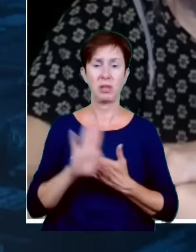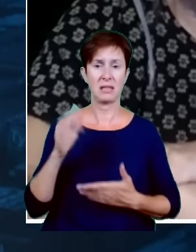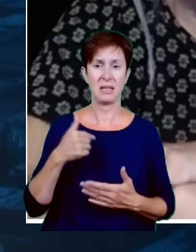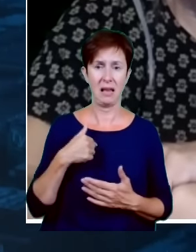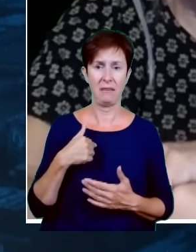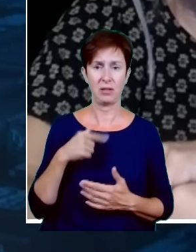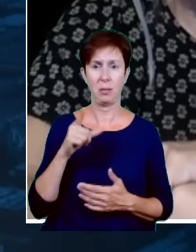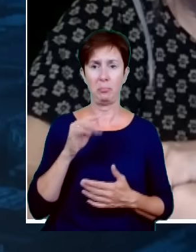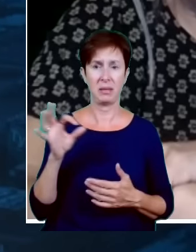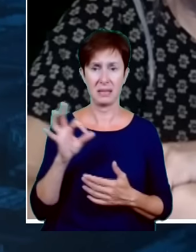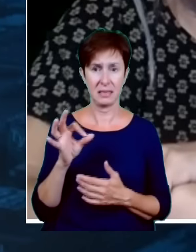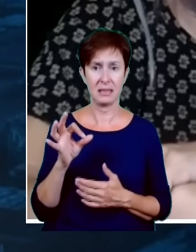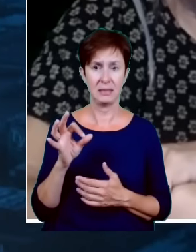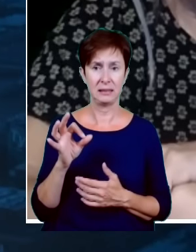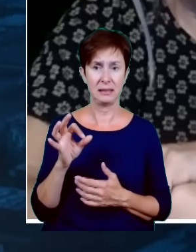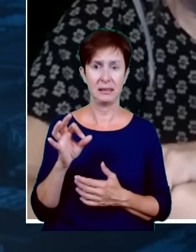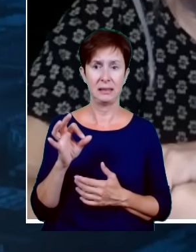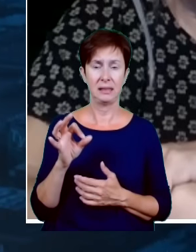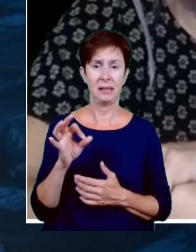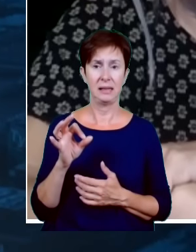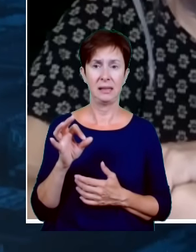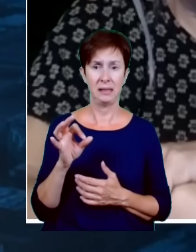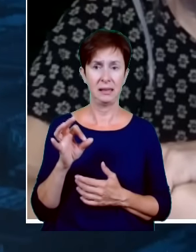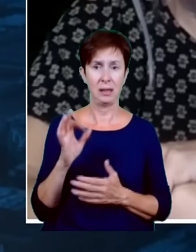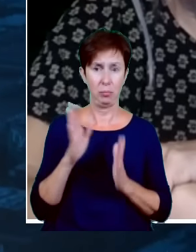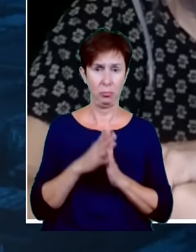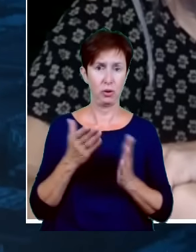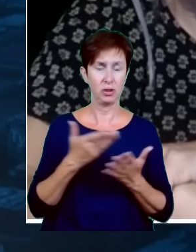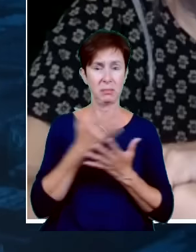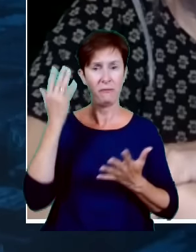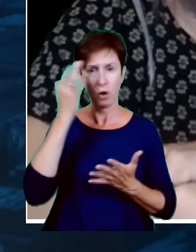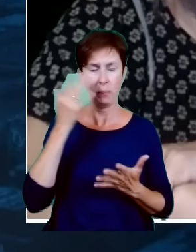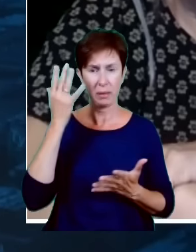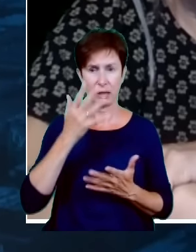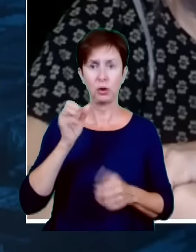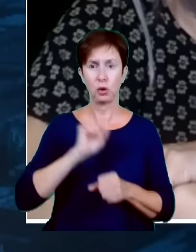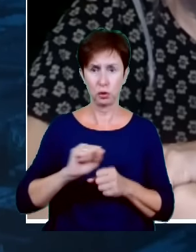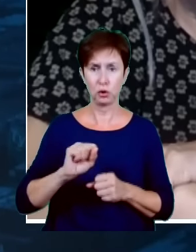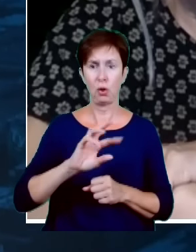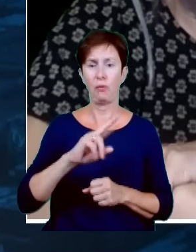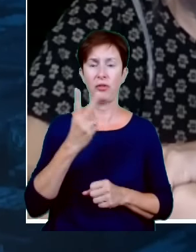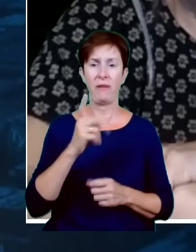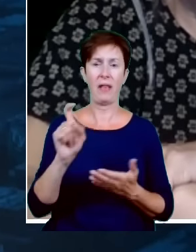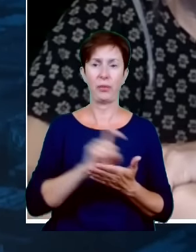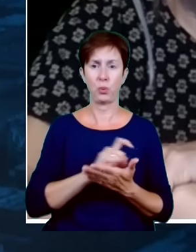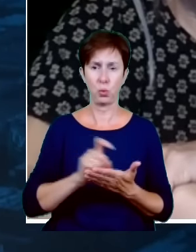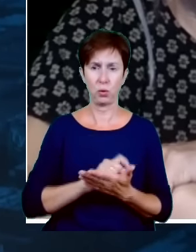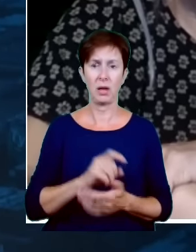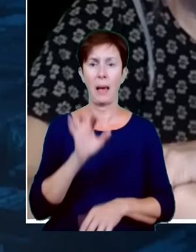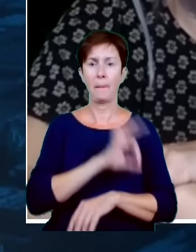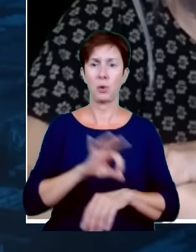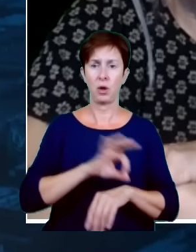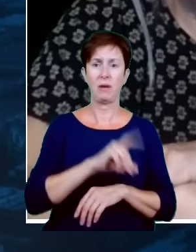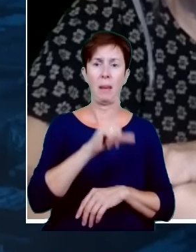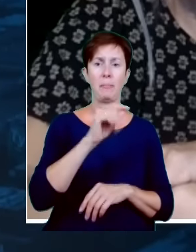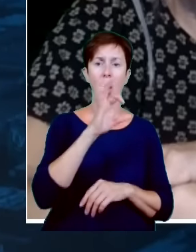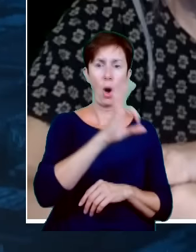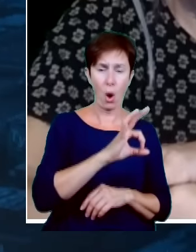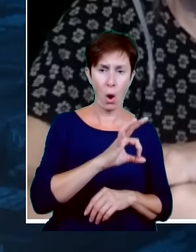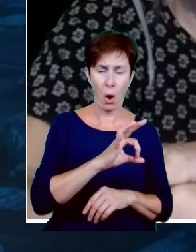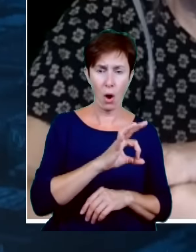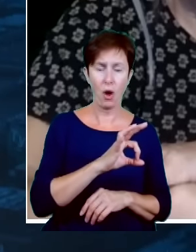i i proszę wyobrazić sobie że są jeszcze dwa druki projekt Platformy Obywatelskiej koalicji